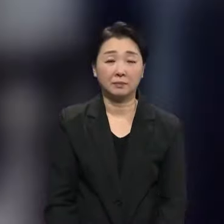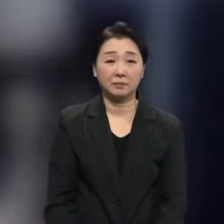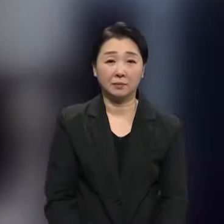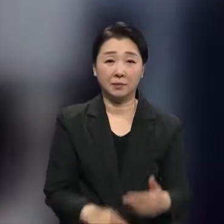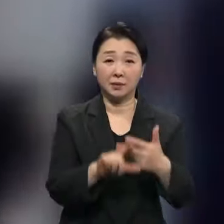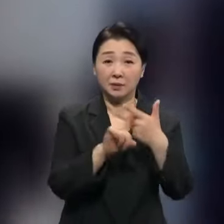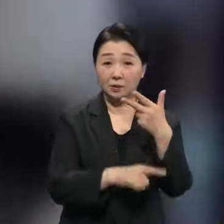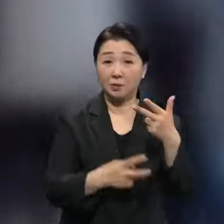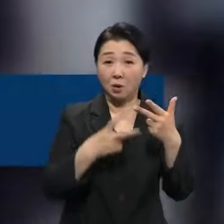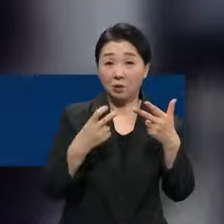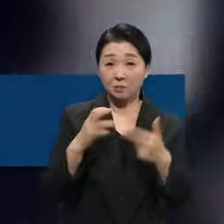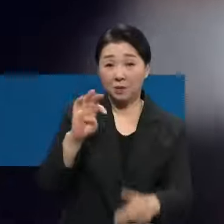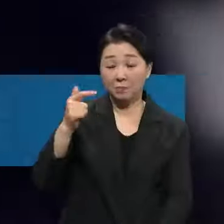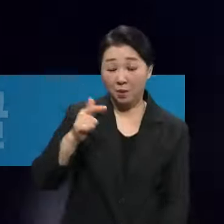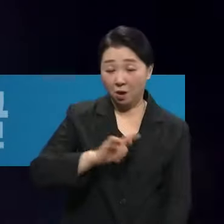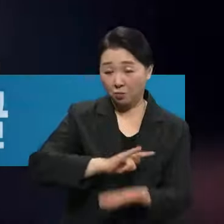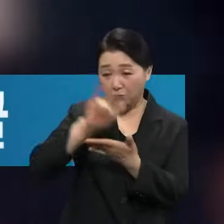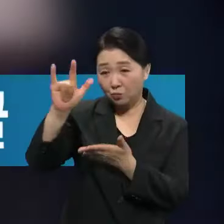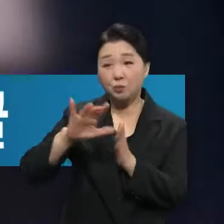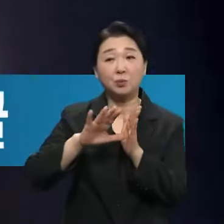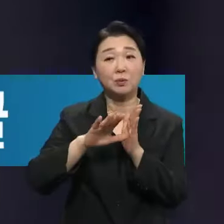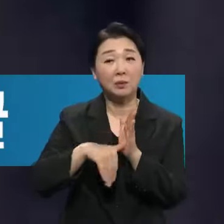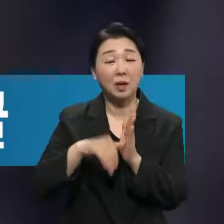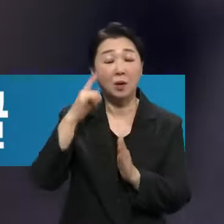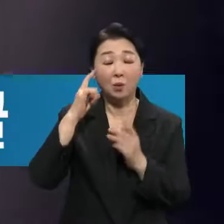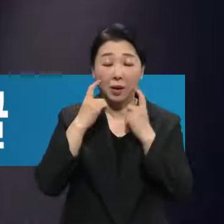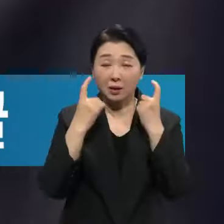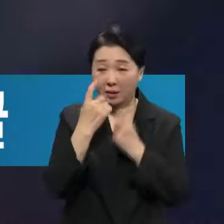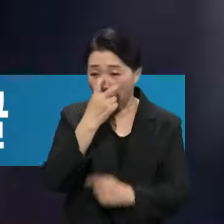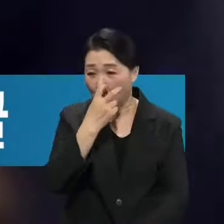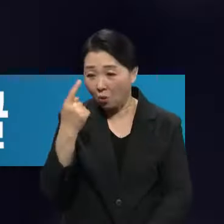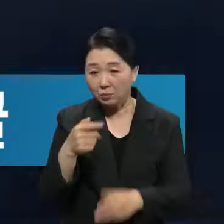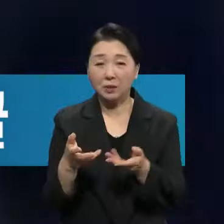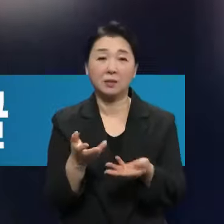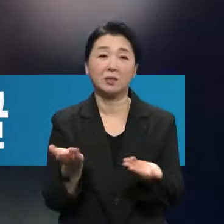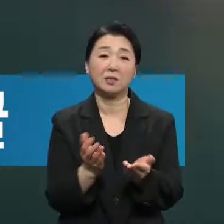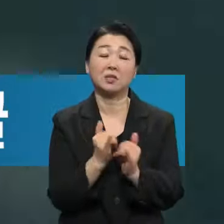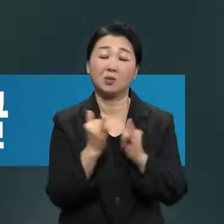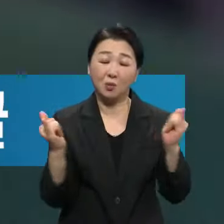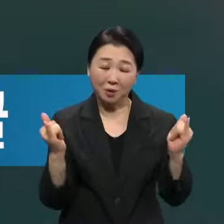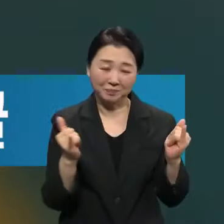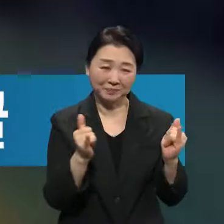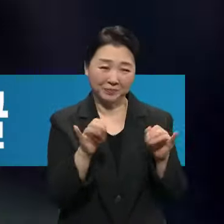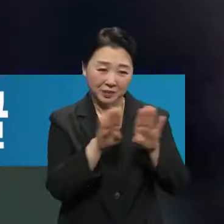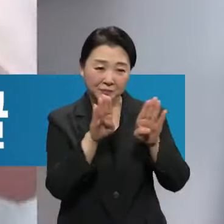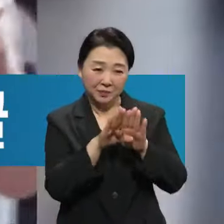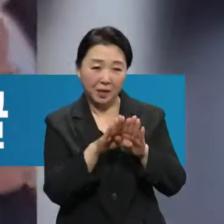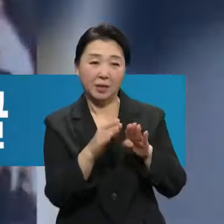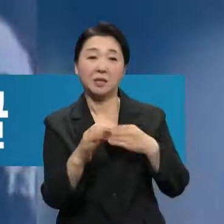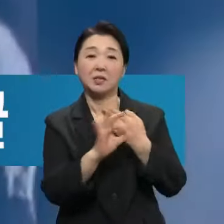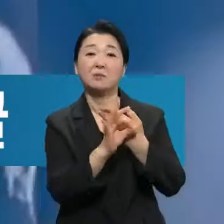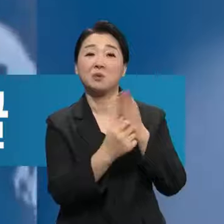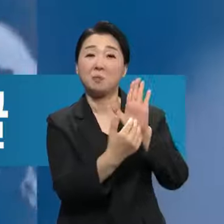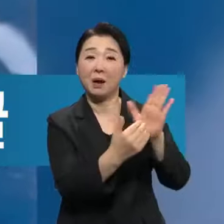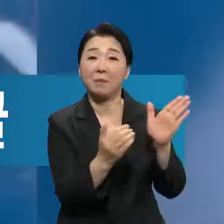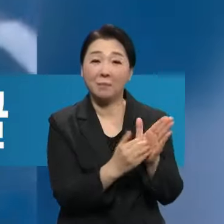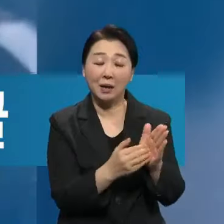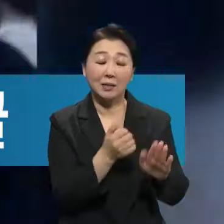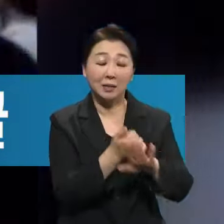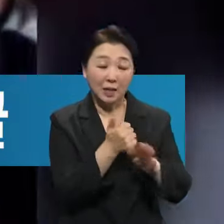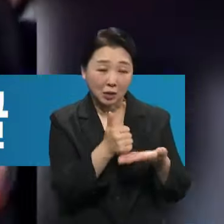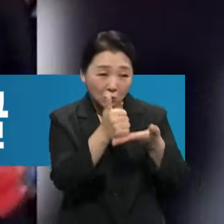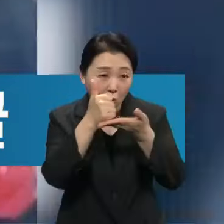지난 12일 변 씨가 출국할 당시에 사설 경호업체 직원들이 출국장 게이트를 임의로 막고 다른